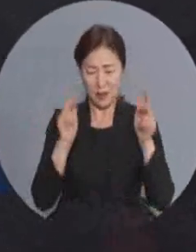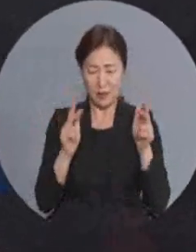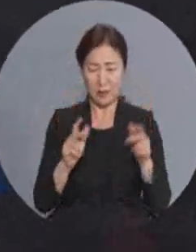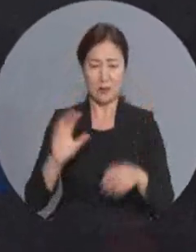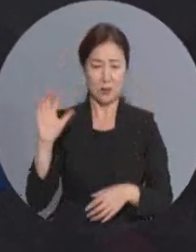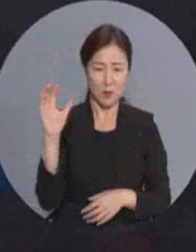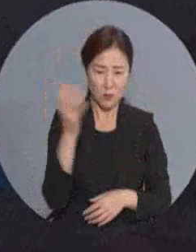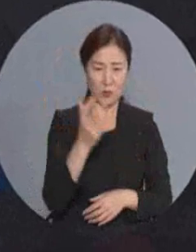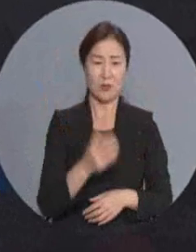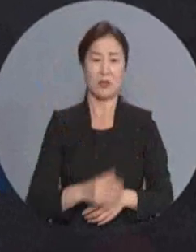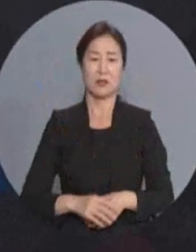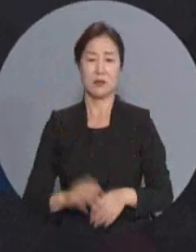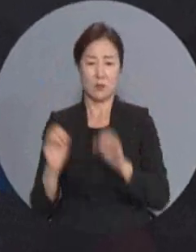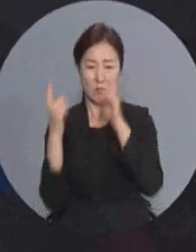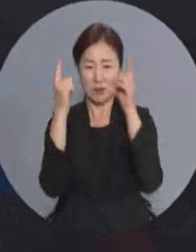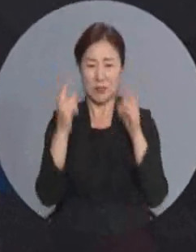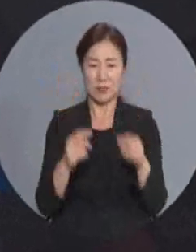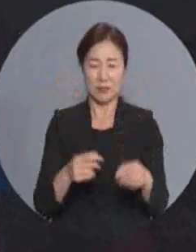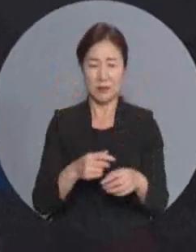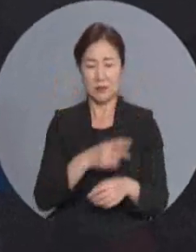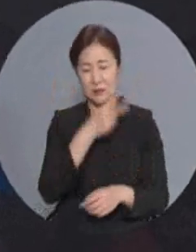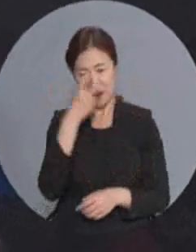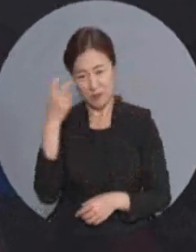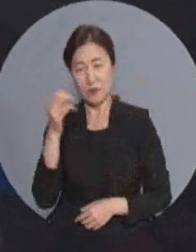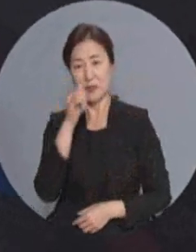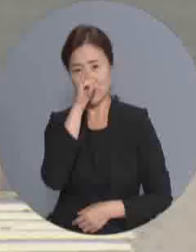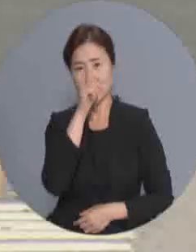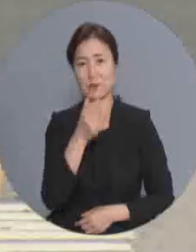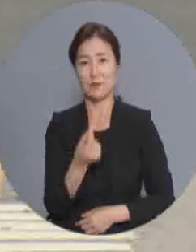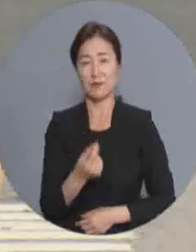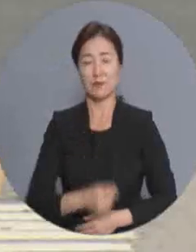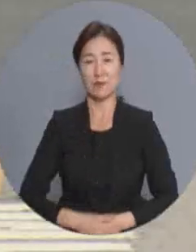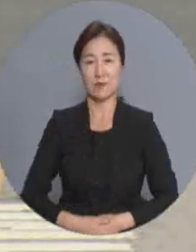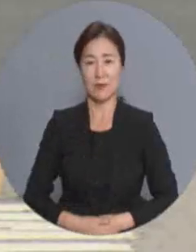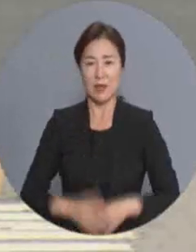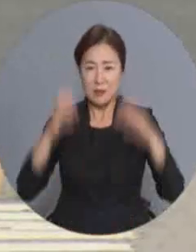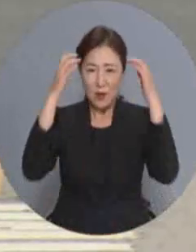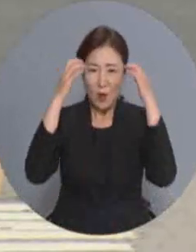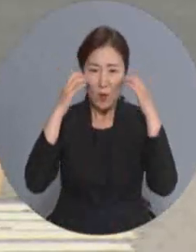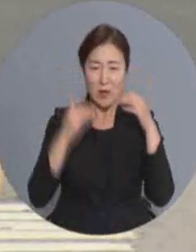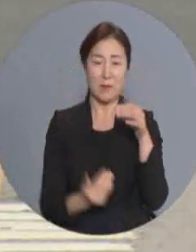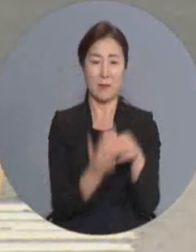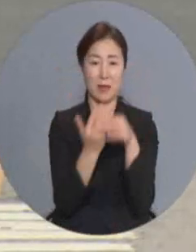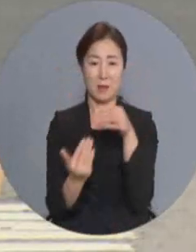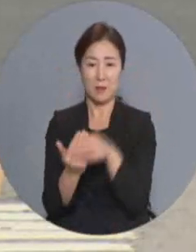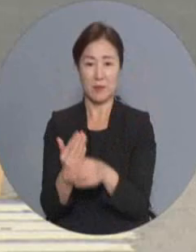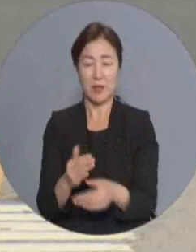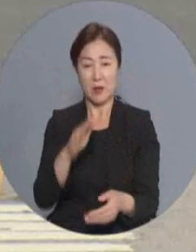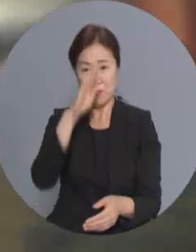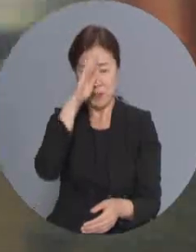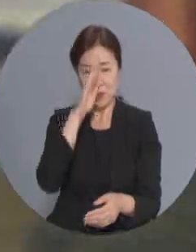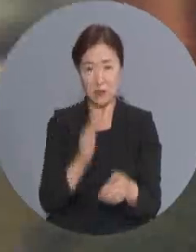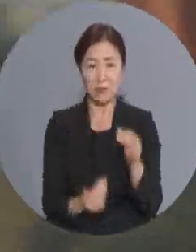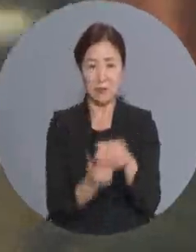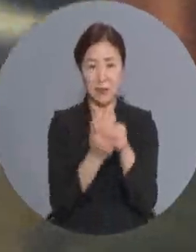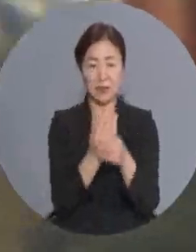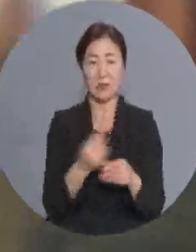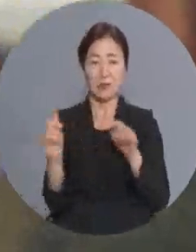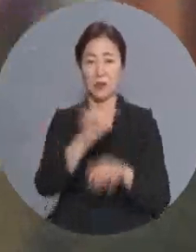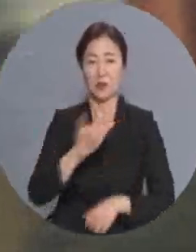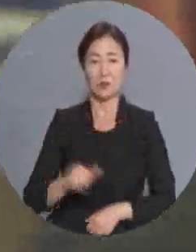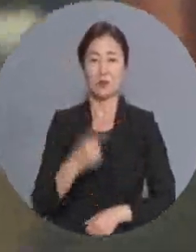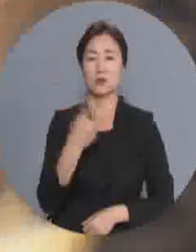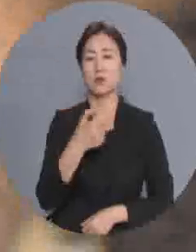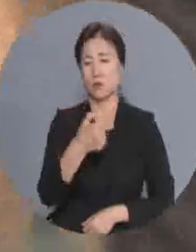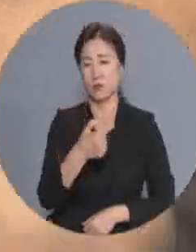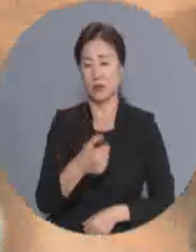선풍 그도 틀어놓지 막 그러고 잠이 들 때도 있고 그래요 무더위로 발생한 온열질환자는 전국 150여 명으로